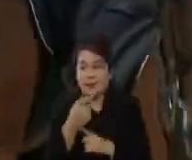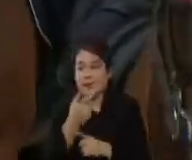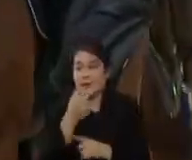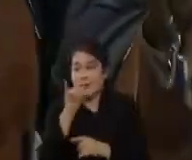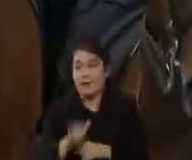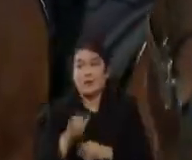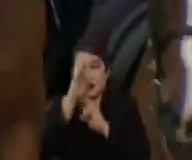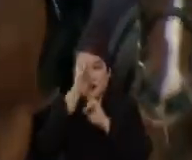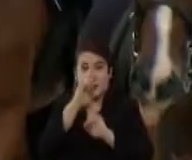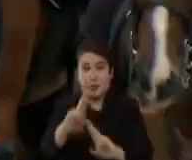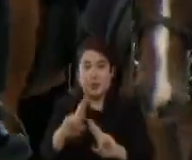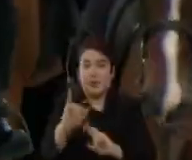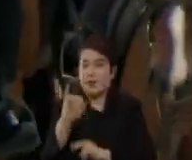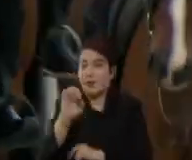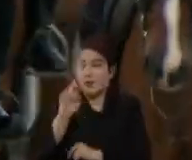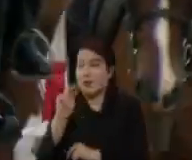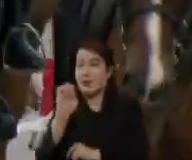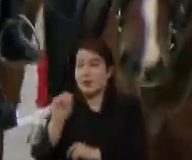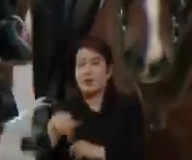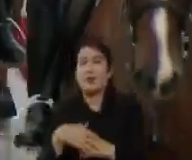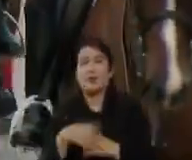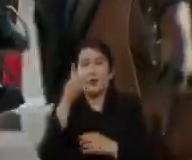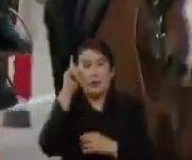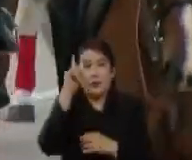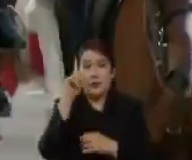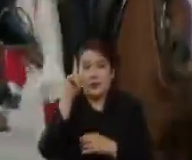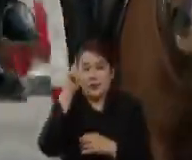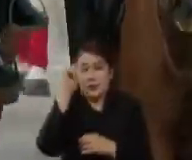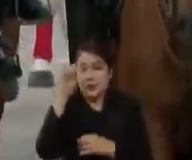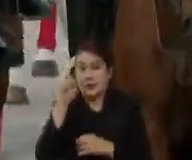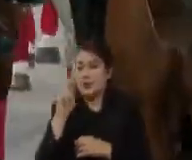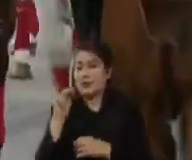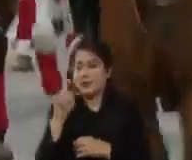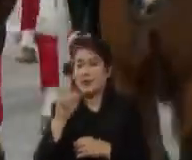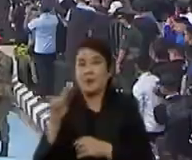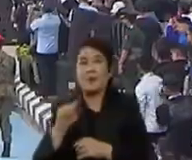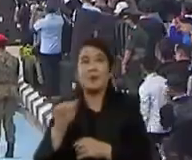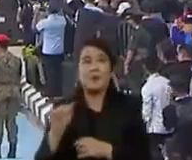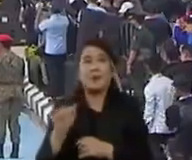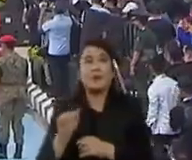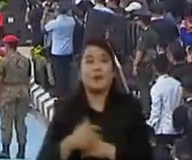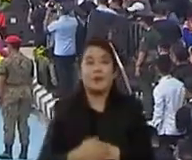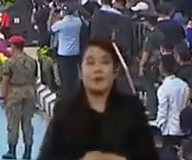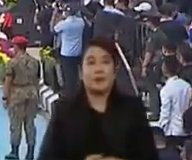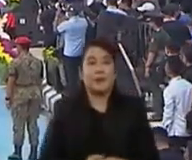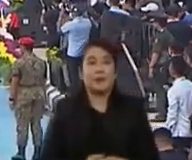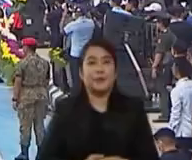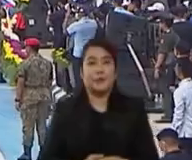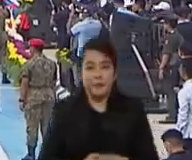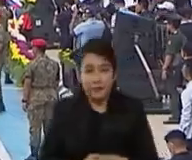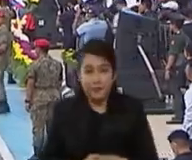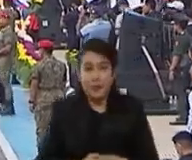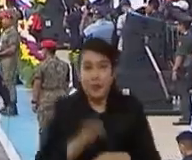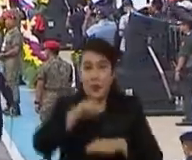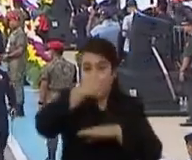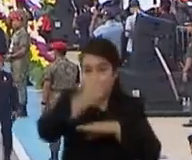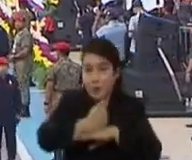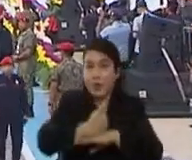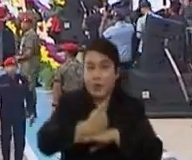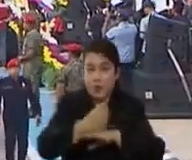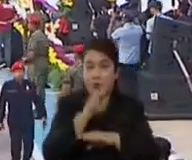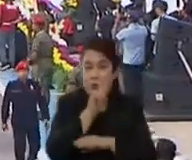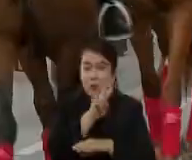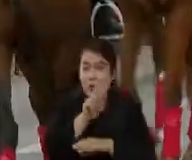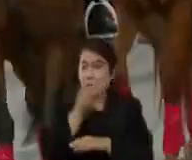Dihormati Deputy Inspector General Tan Sri Razaruddin bin Hussein Elias Abdul Rashid. Ditubuhkan pada